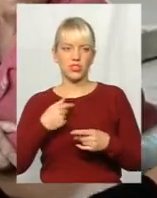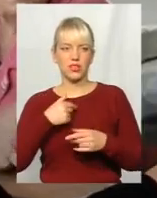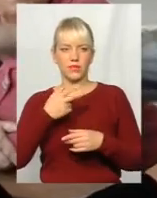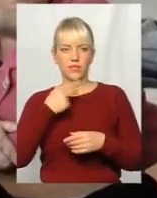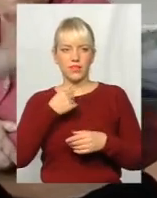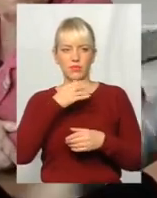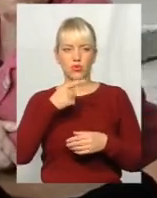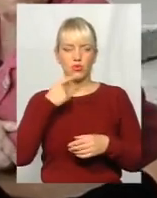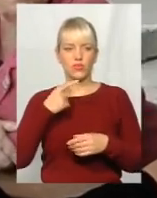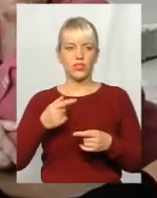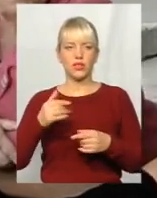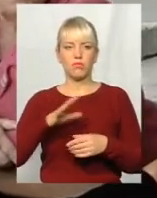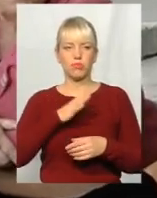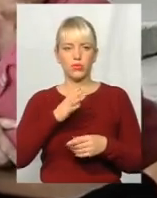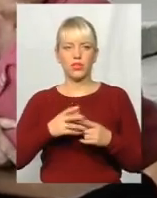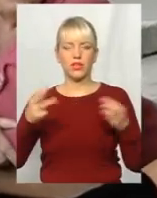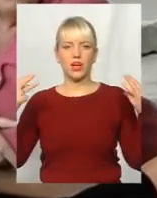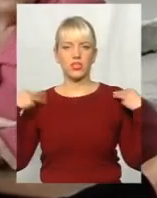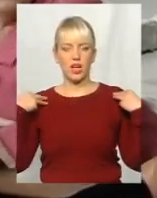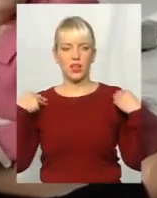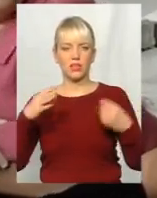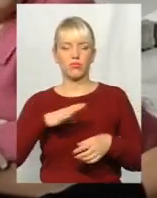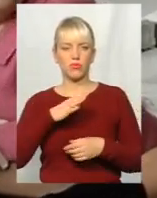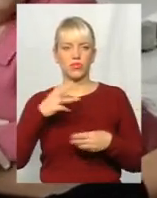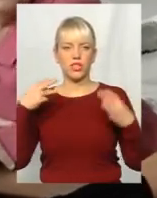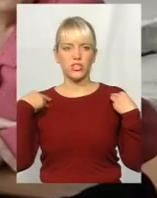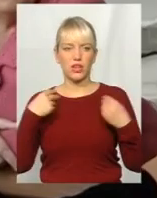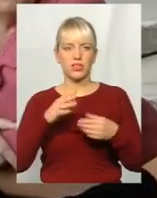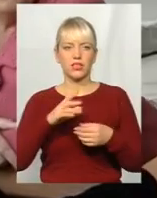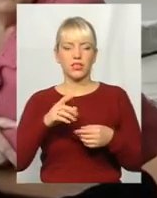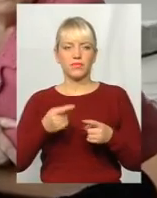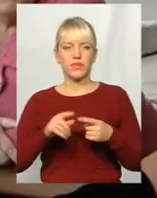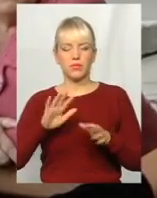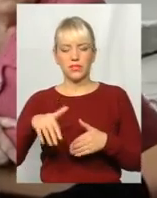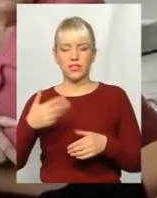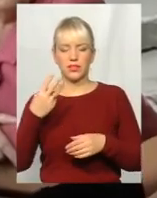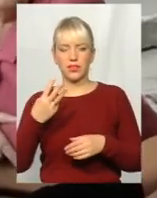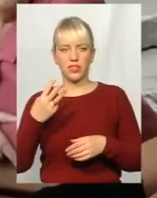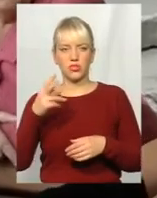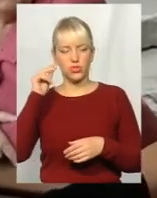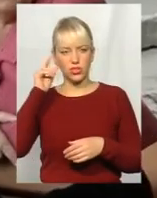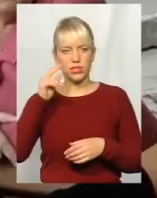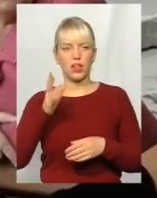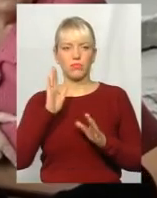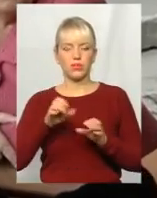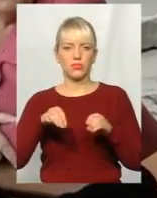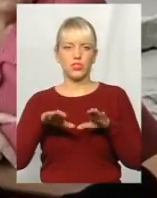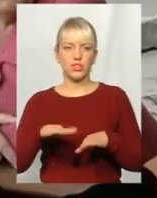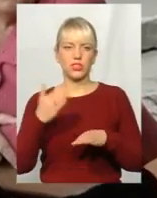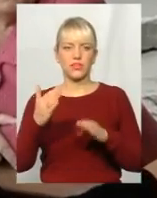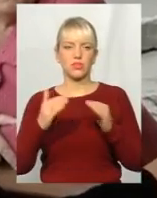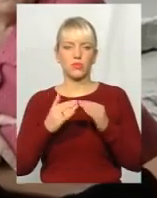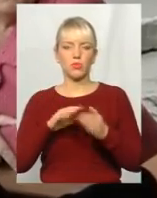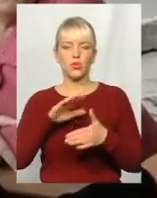по мене тиск. Була начальником, він був начальником, обійшов після 3-го числа. Будемо рішатися з вашим домом.